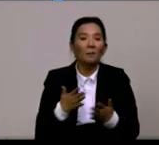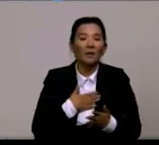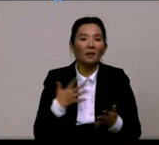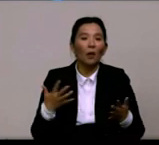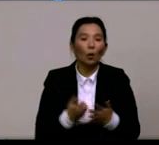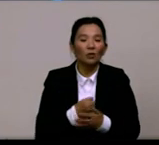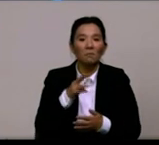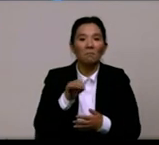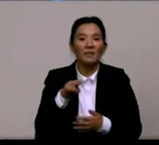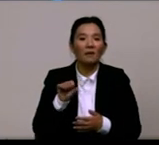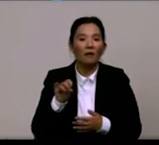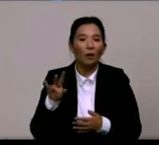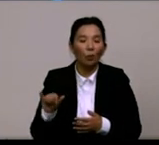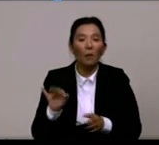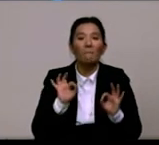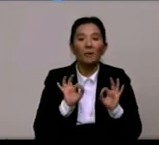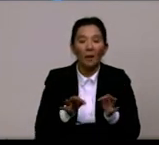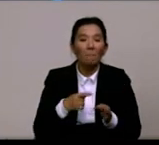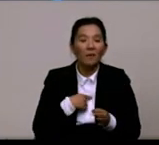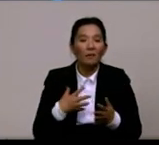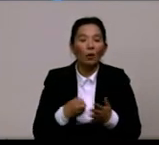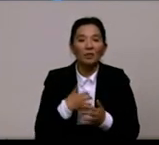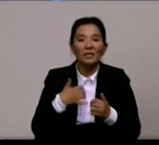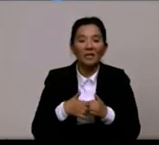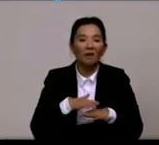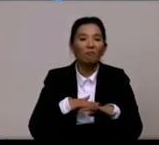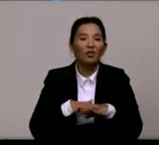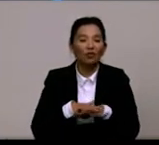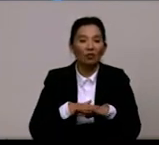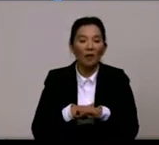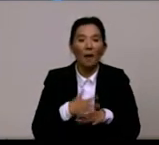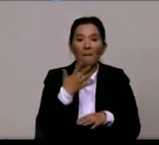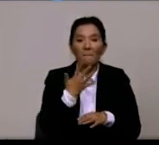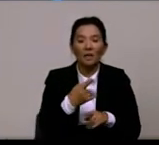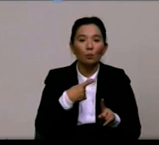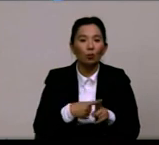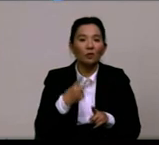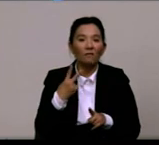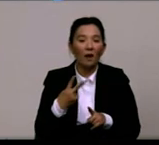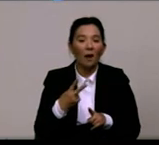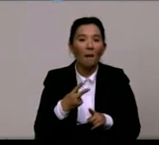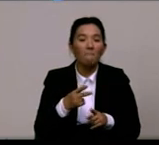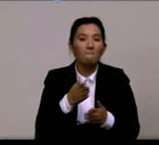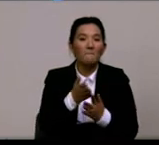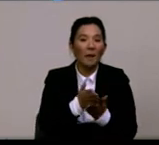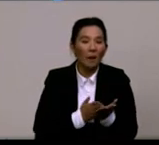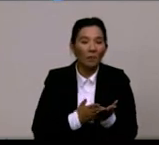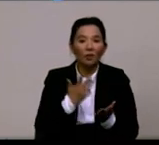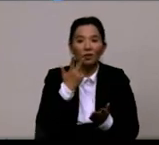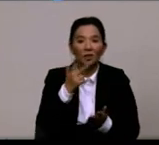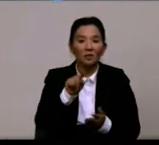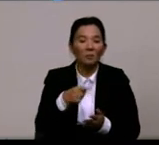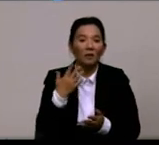находим медиану? Правильно, находим среднее арифметическое. 5 плюс 2 пополам –